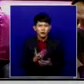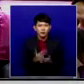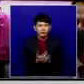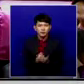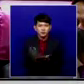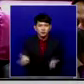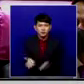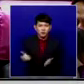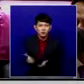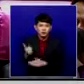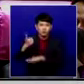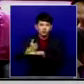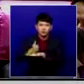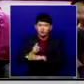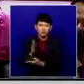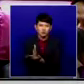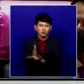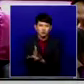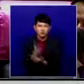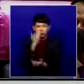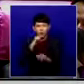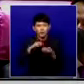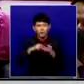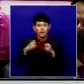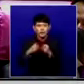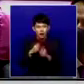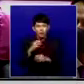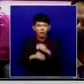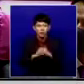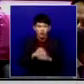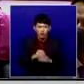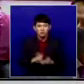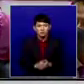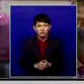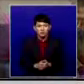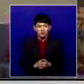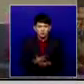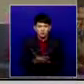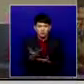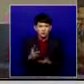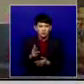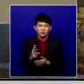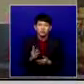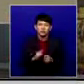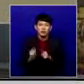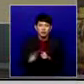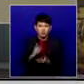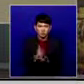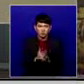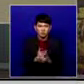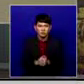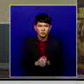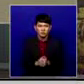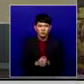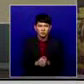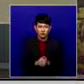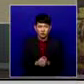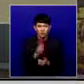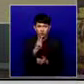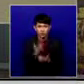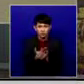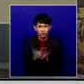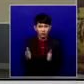กะโปรเจกต์ที่มันเสียหายล้มเหลวที่มันเจ๊งนะหยุดซื้ออาวุธหยุดคอร์รัปชันหยุดฆ่าโง่รวมก็ได้ไม่ต่ำกว่า1ล้านล้านเห็นไหมครับ